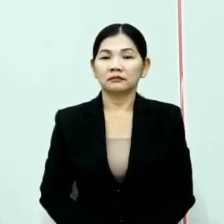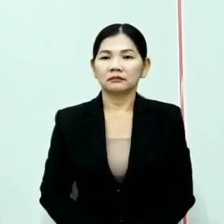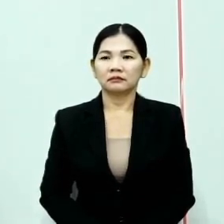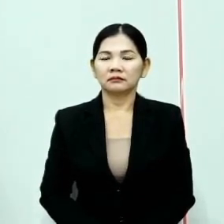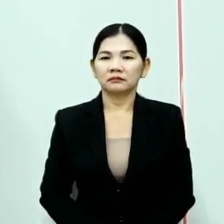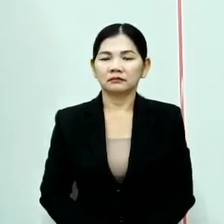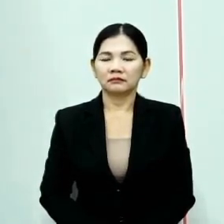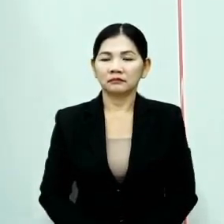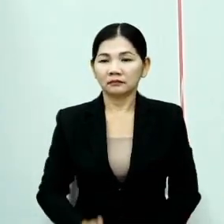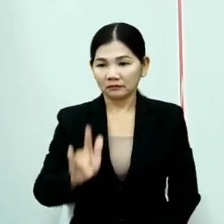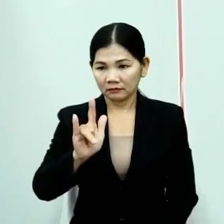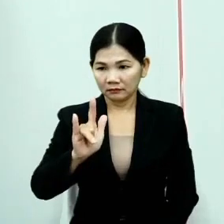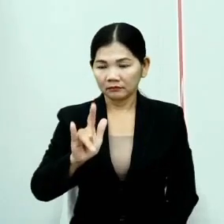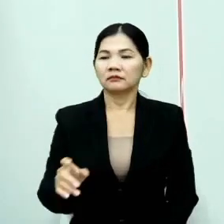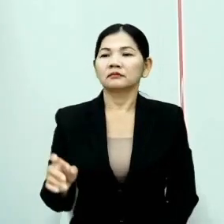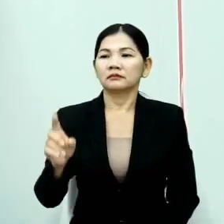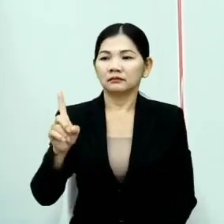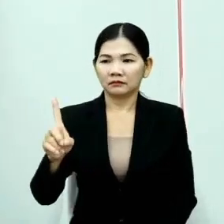Bó